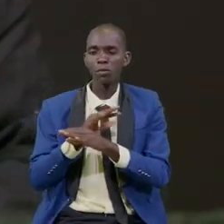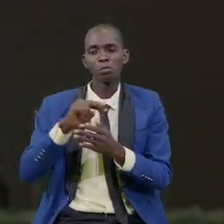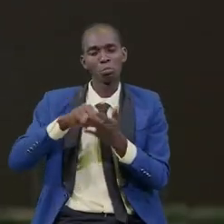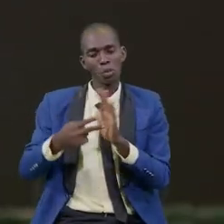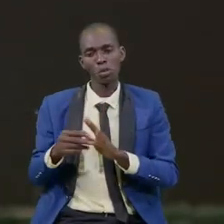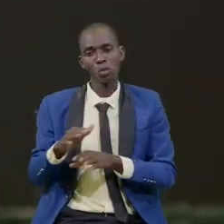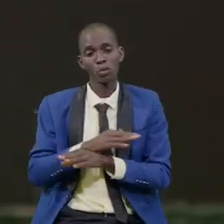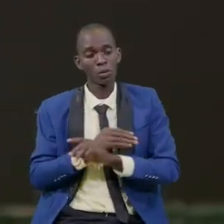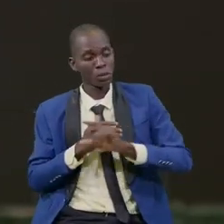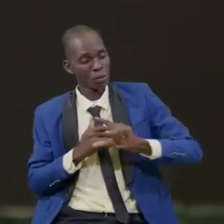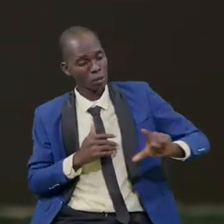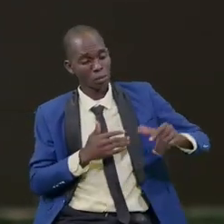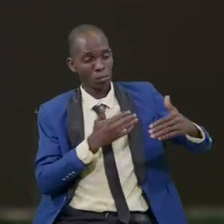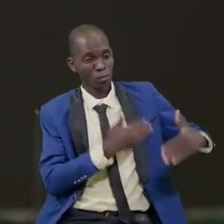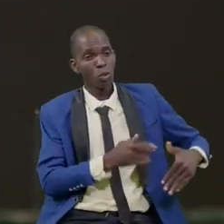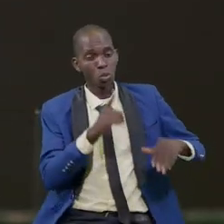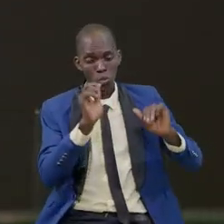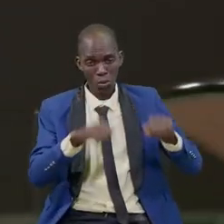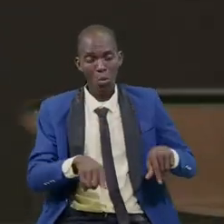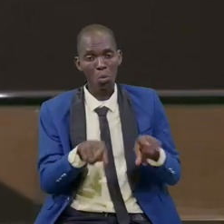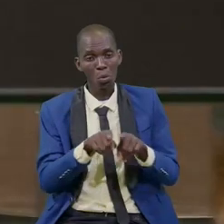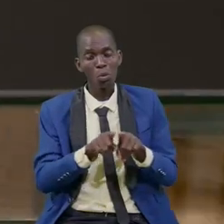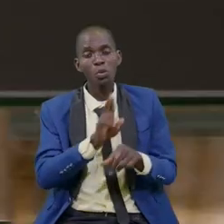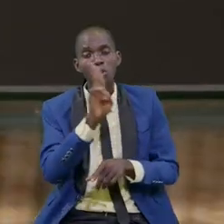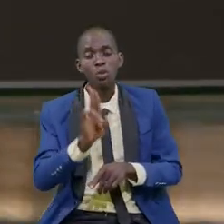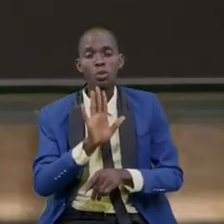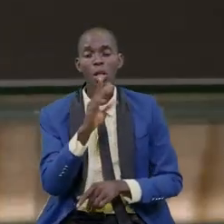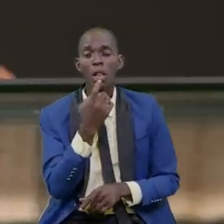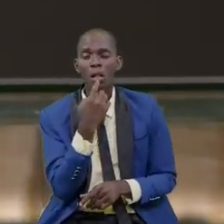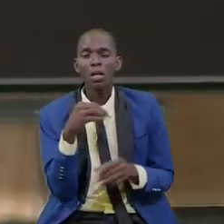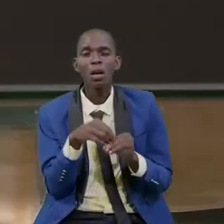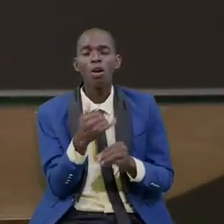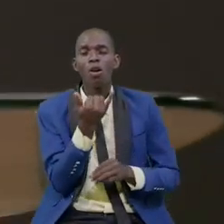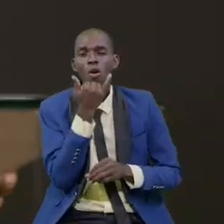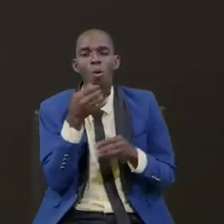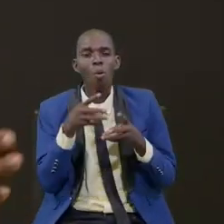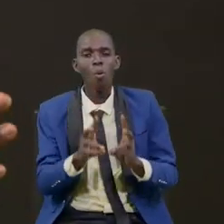déterminée. D'autre part, vous pourrez utiliser la langue d'une mauvaise façon